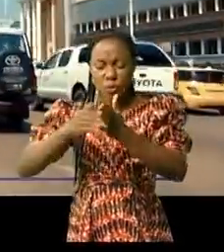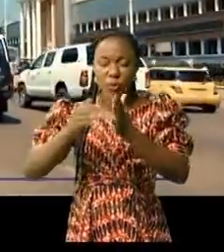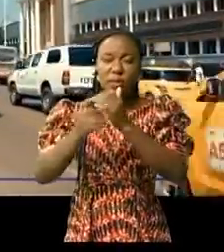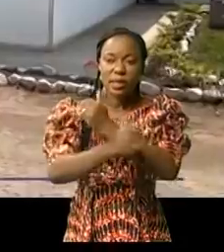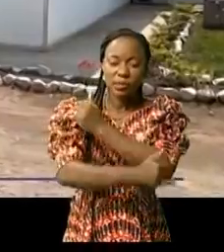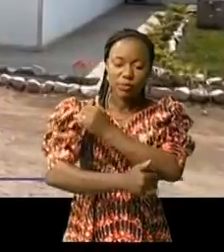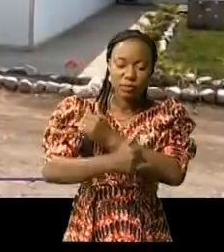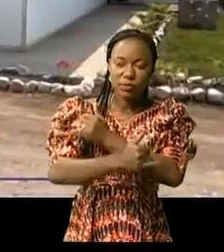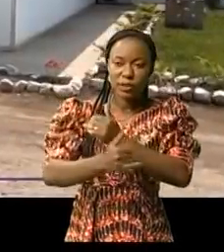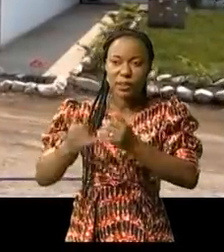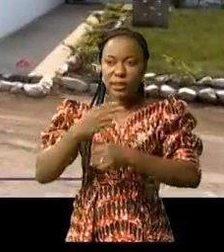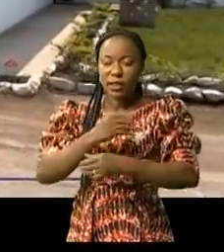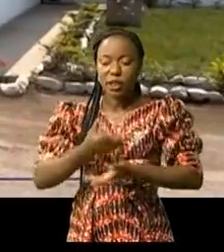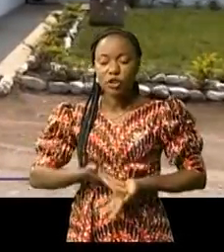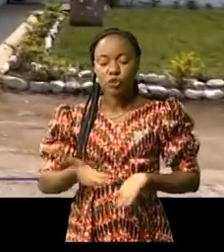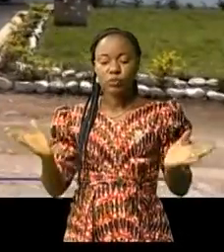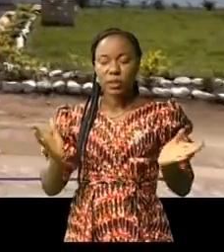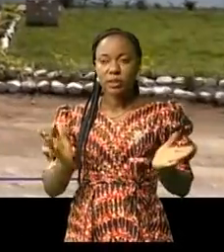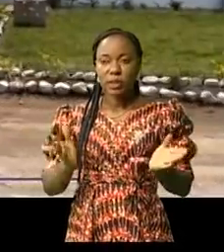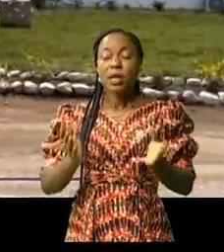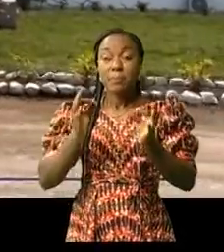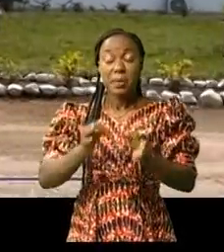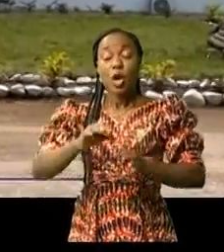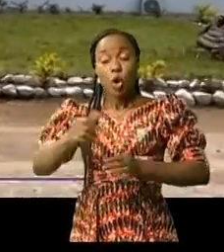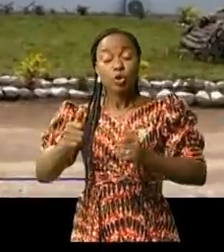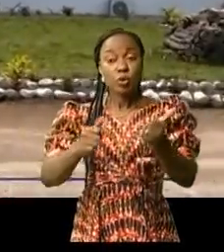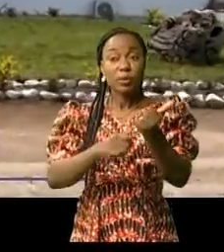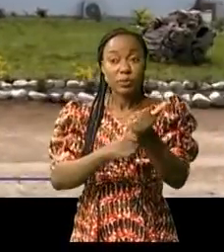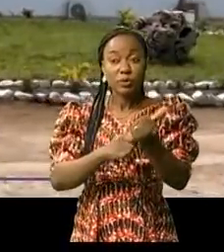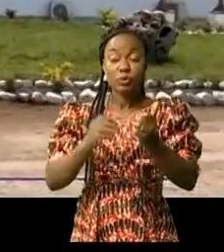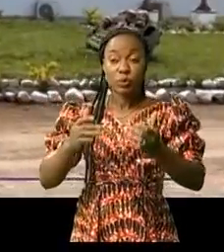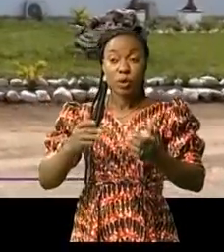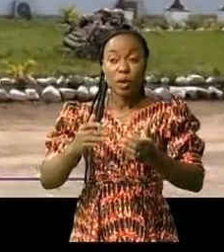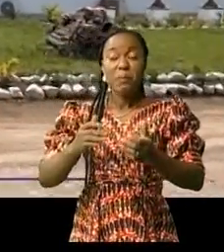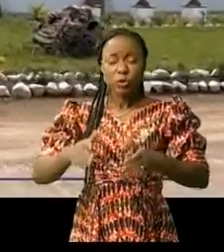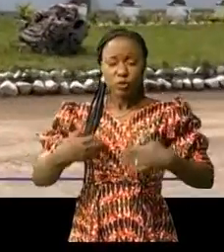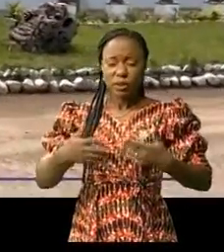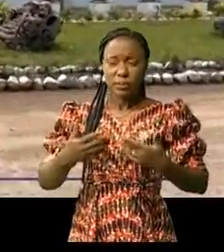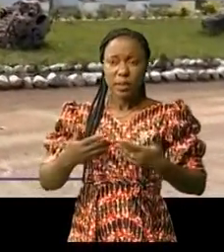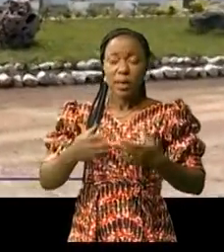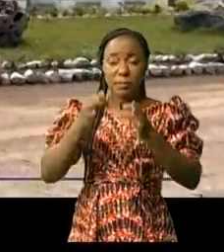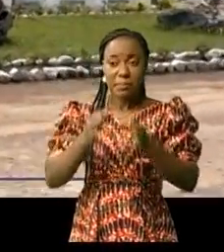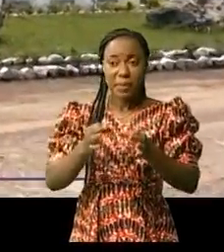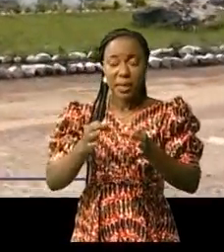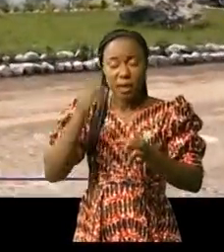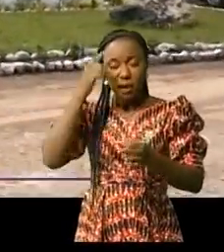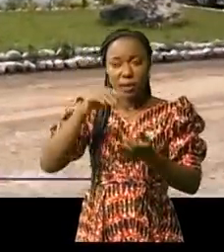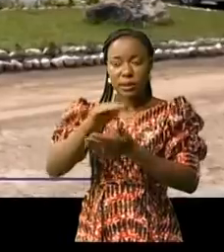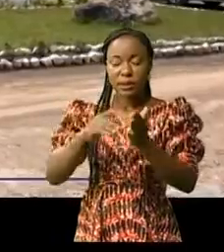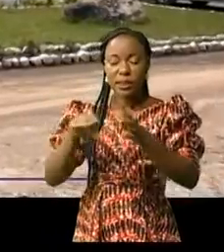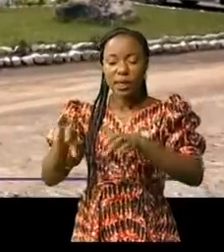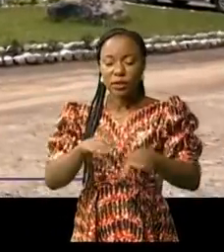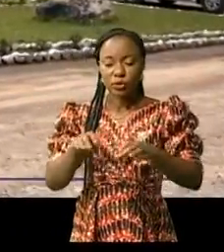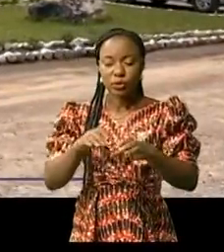chômage certaines personnes trouvent du plaisir à patiner cet effort de la restauration et mène au centre de l'action du